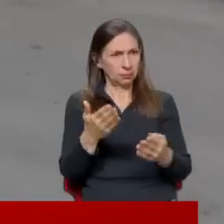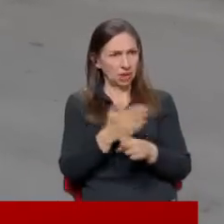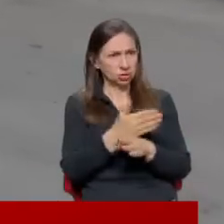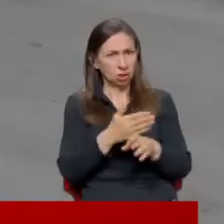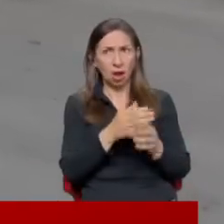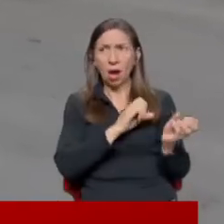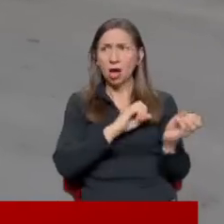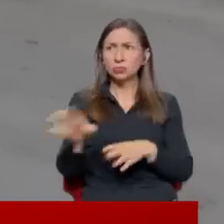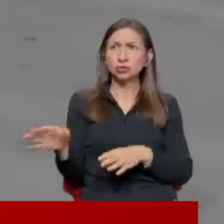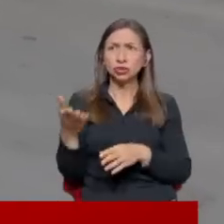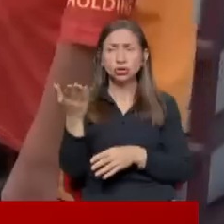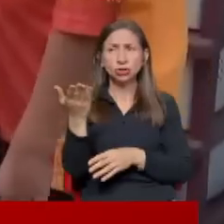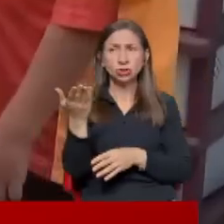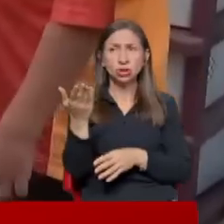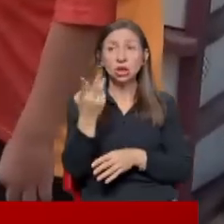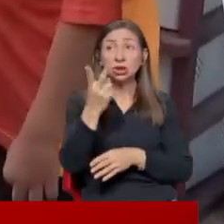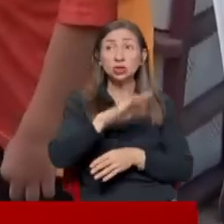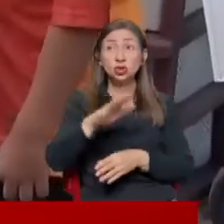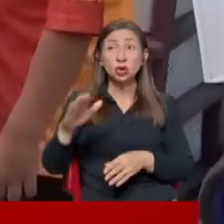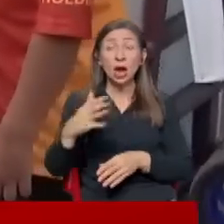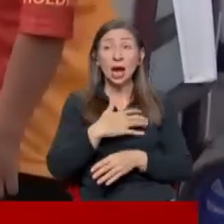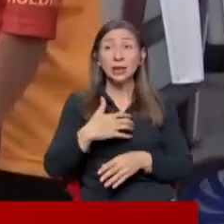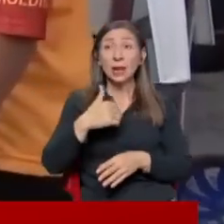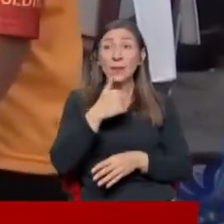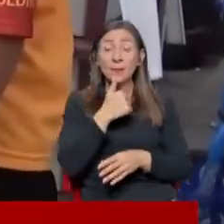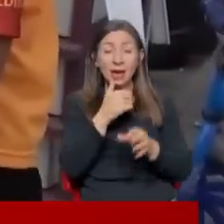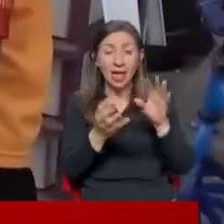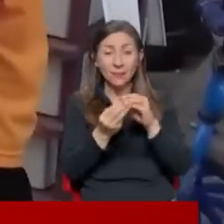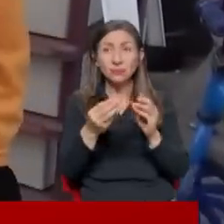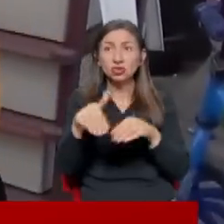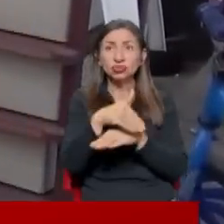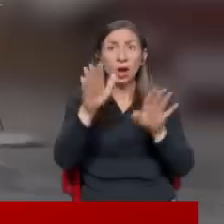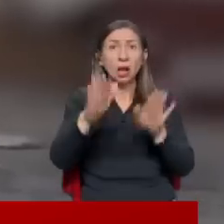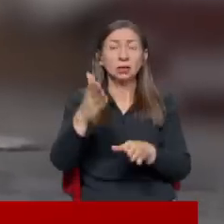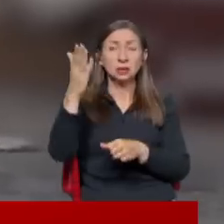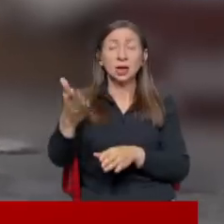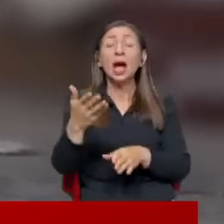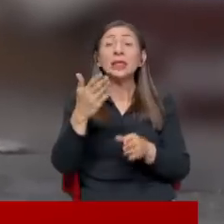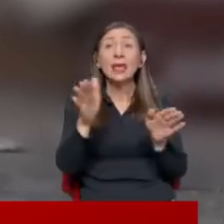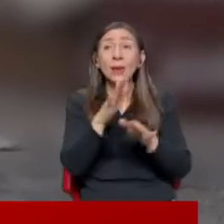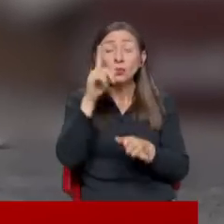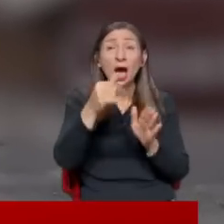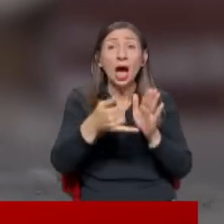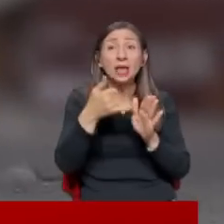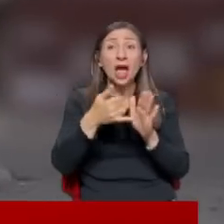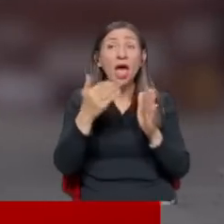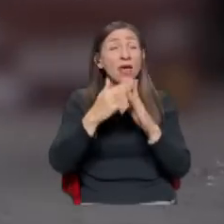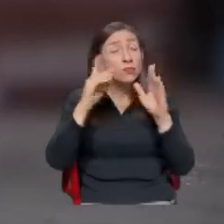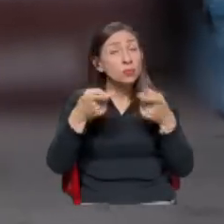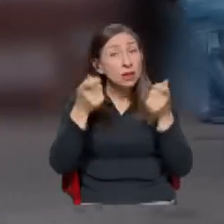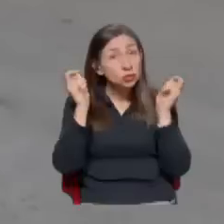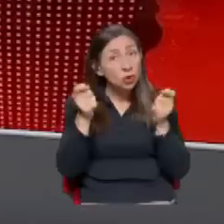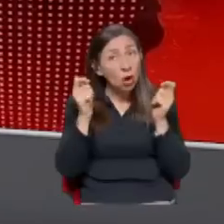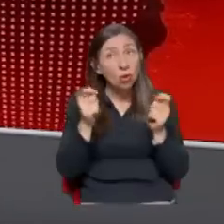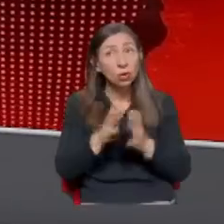eşyalar böyle yapmışlar, dışarıya atmışlar. İki çocuk anne babalarıyla birlikte dışarıda. Deprem nedeniyle Gaziantep'te ev bulmakta